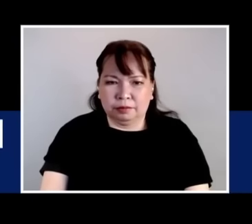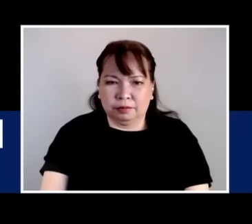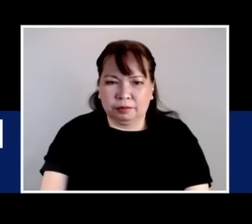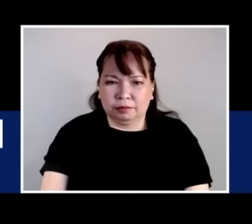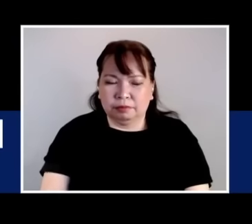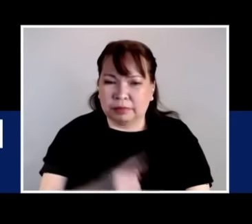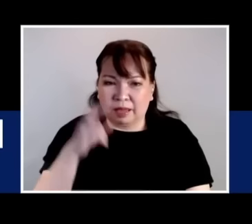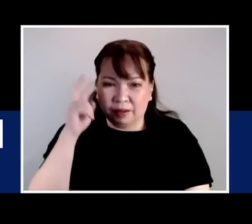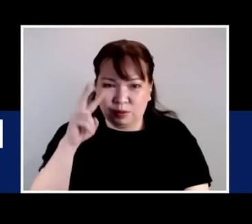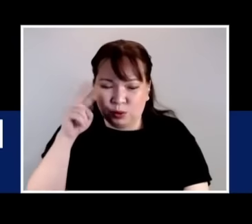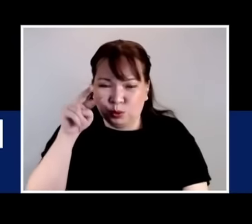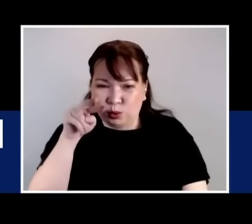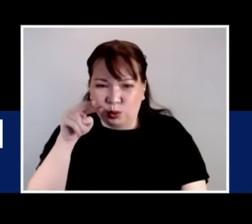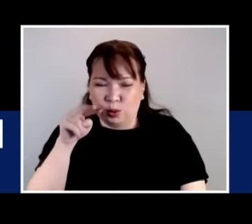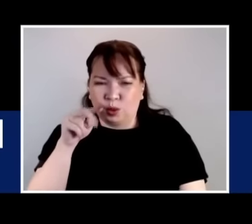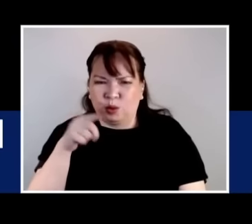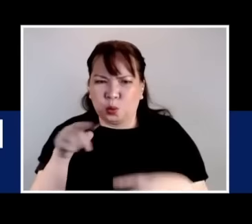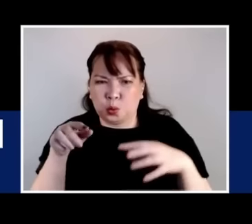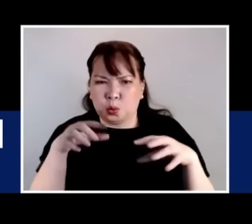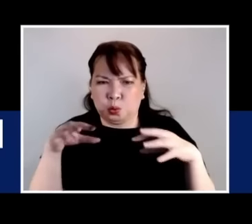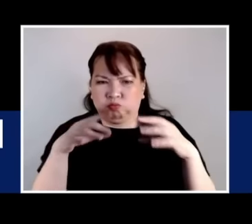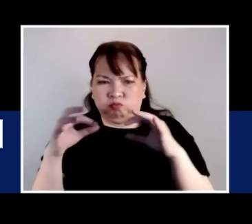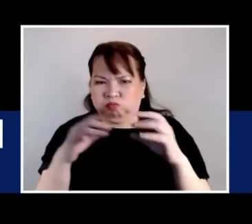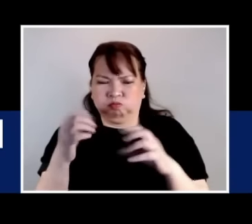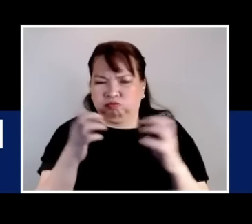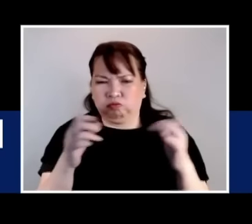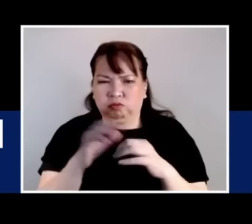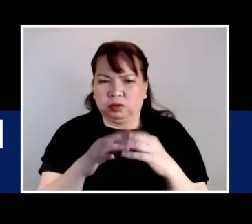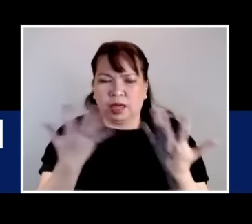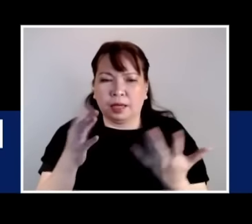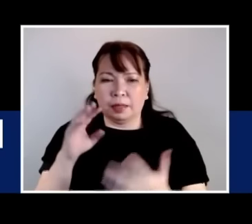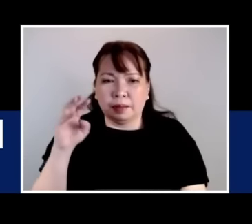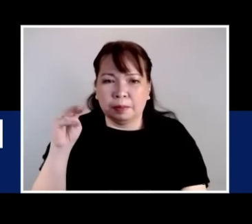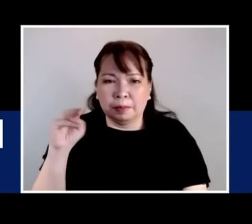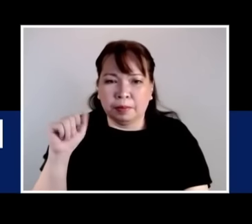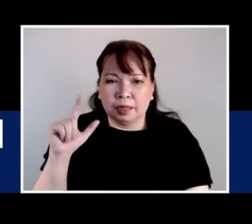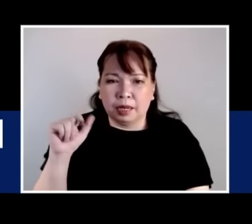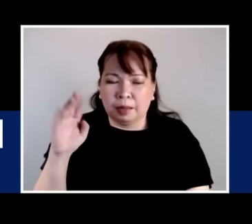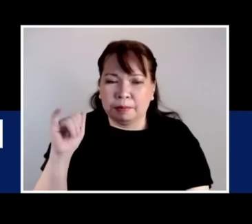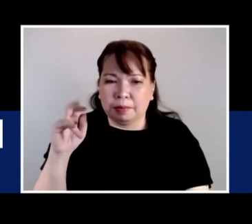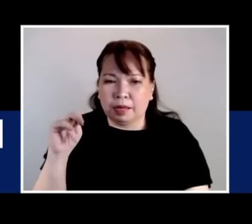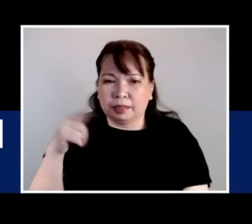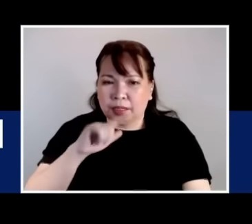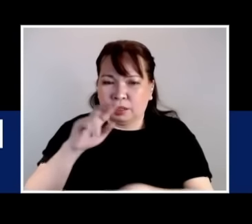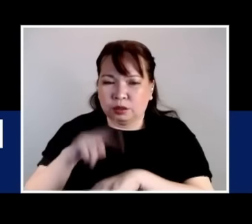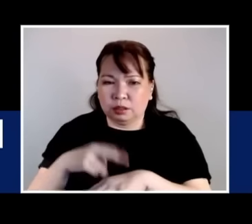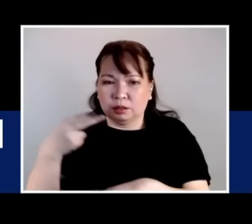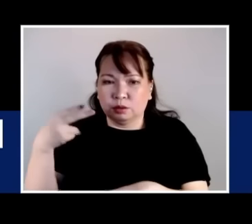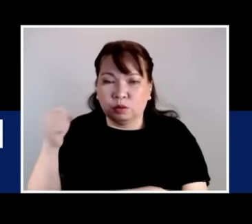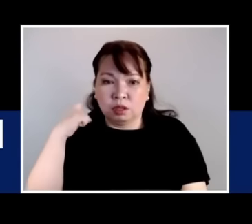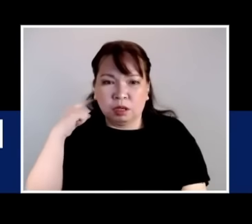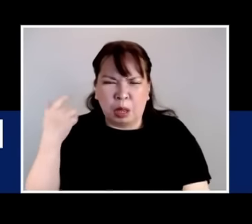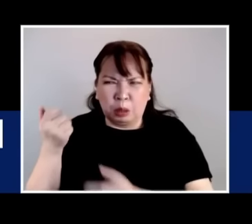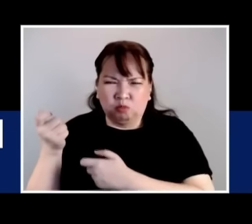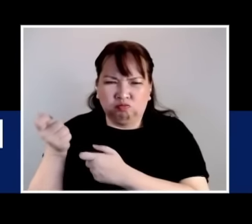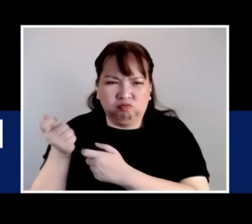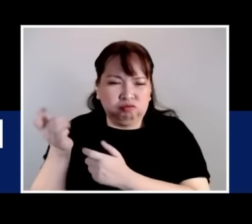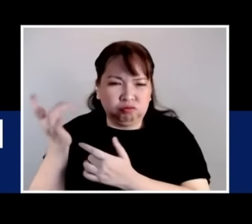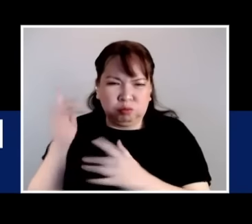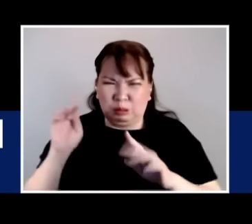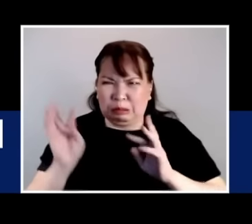Nabidyohan ang bayan patroller ang kaguluhan sa Malabang National High School. Nagtakbuhan ng mga tao nang biglang marinig ang sunod-sunod na putok